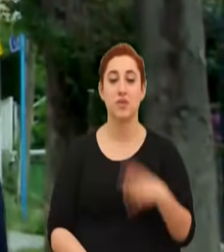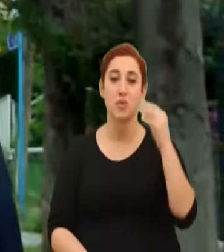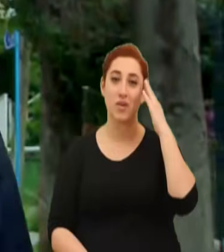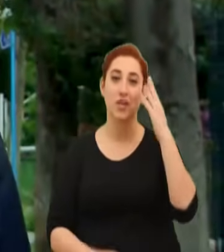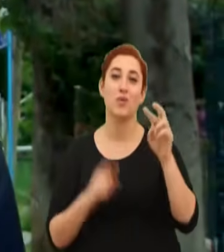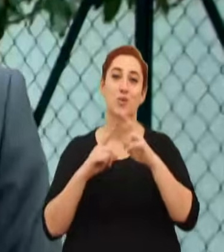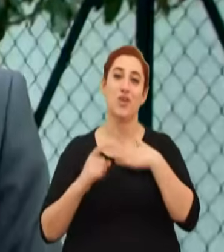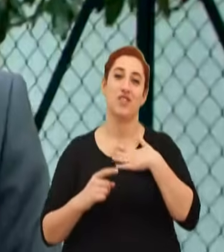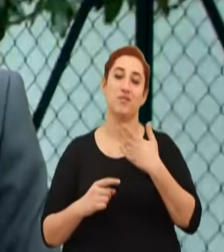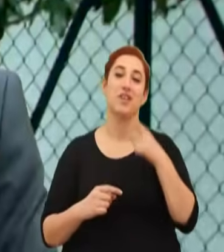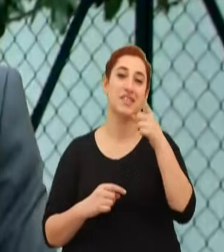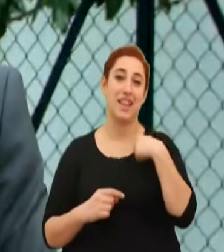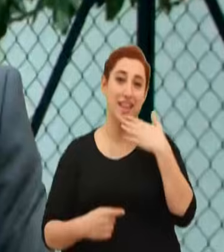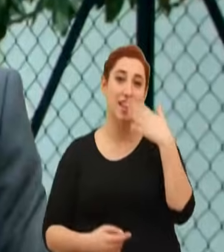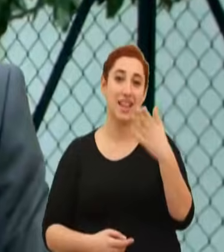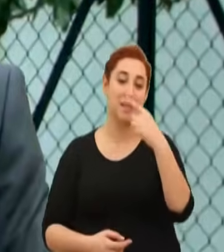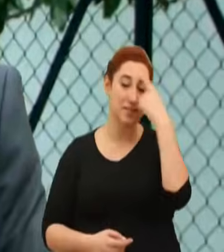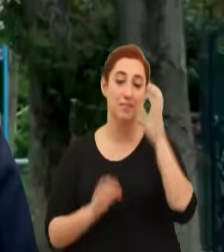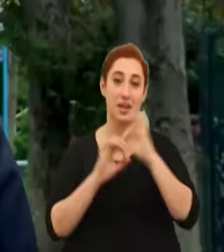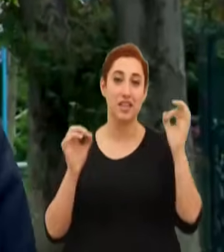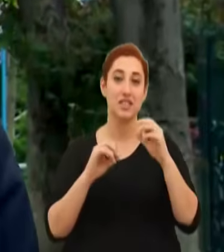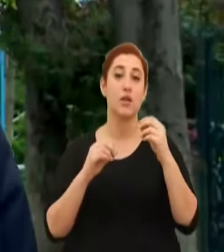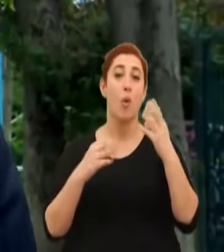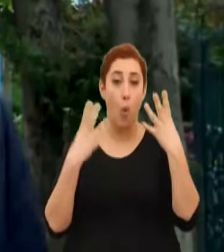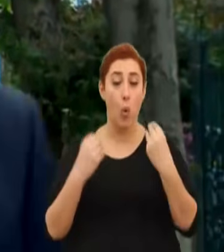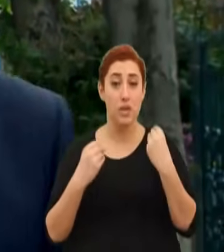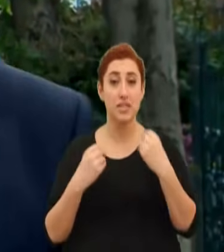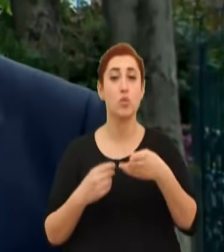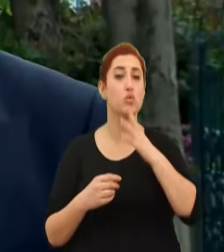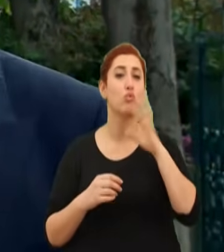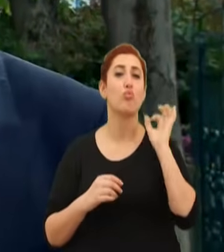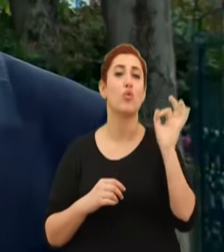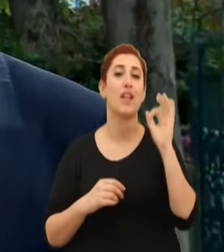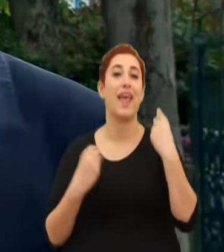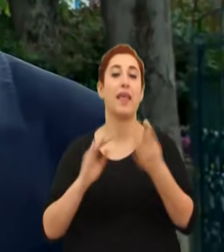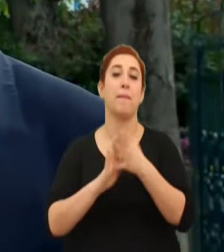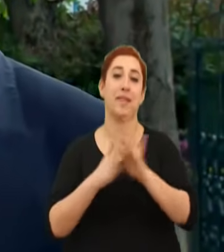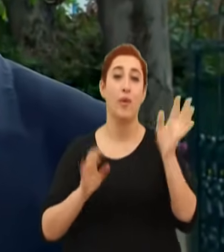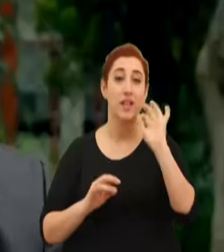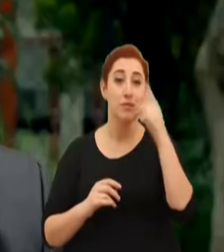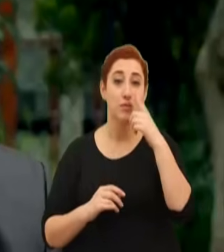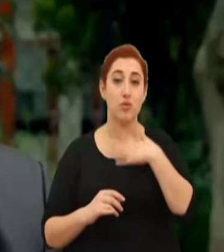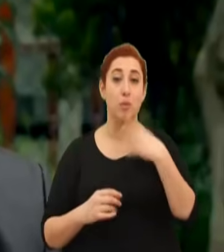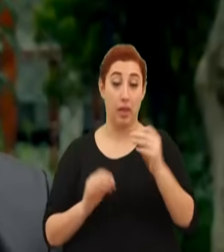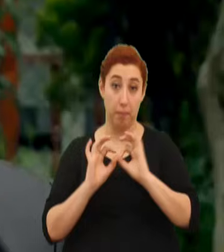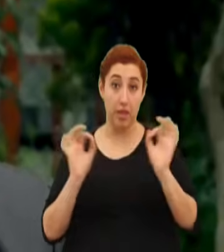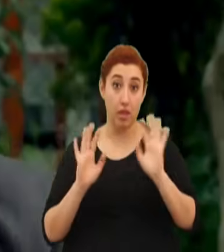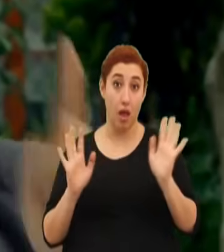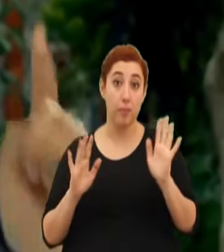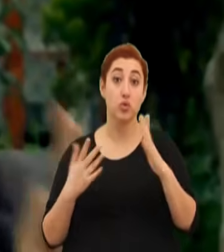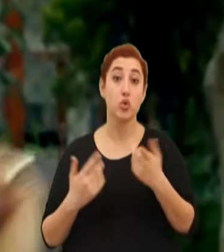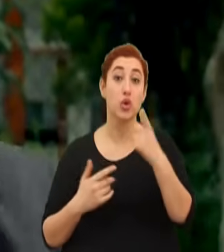Çok sağ ol Nurhan'cığım ya. Sana dedim, talihsizlikler başına gelse bile sonu mutlaka iyi bitiyor. Değil mi müdürüm? İyi biter tabii.